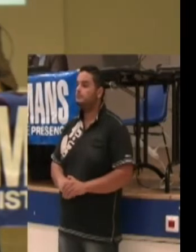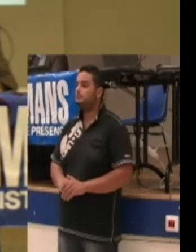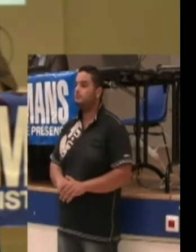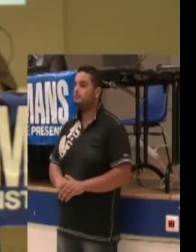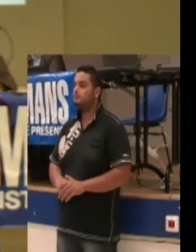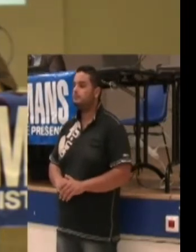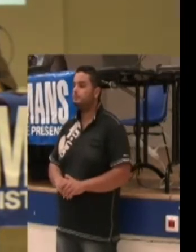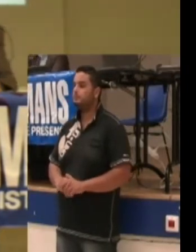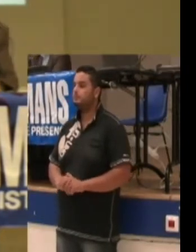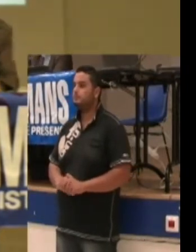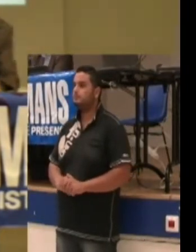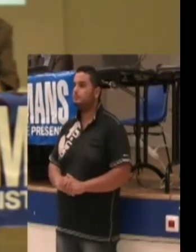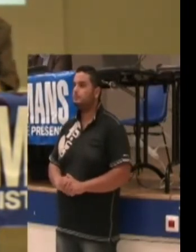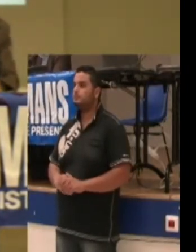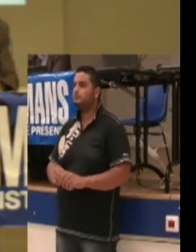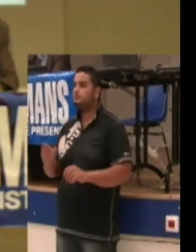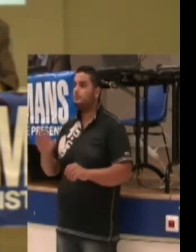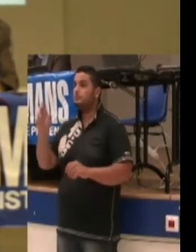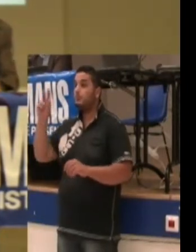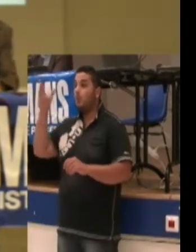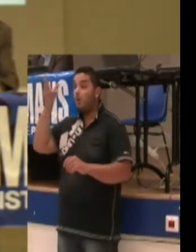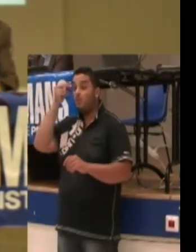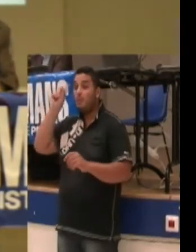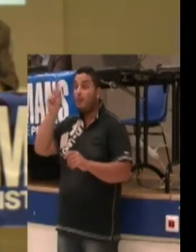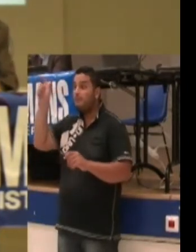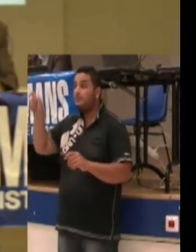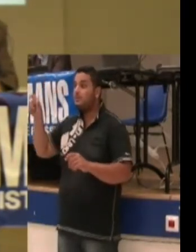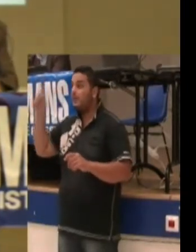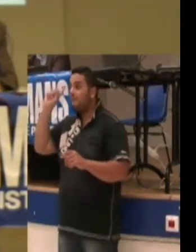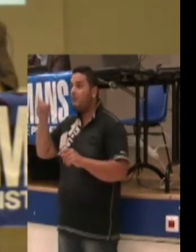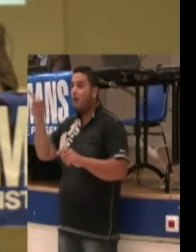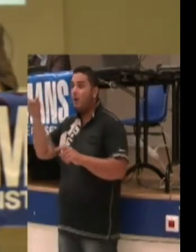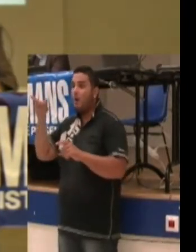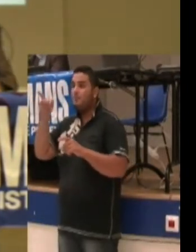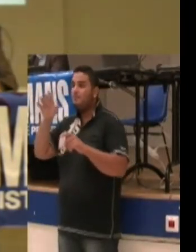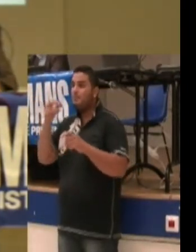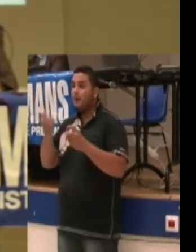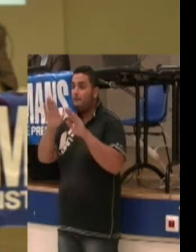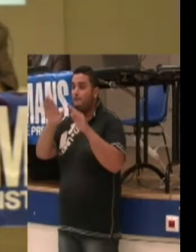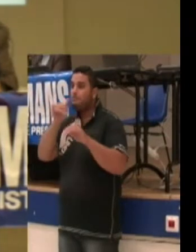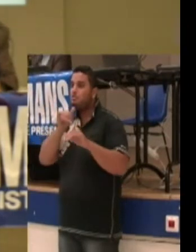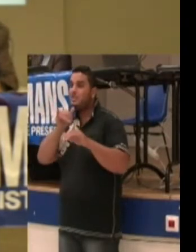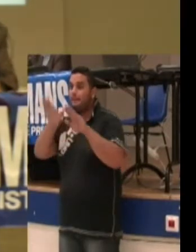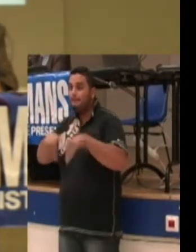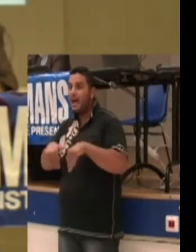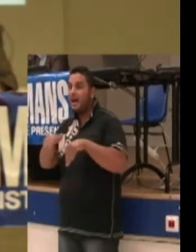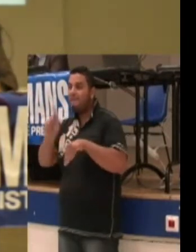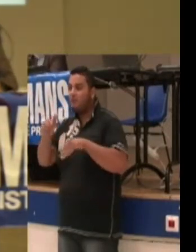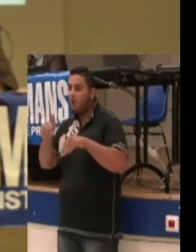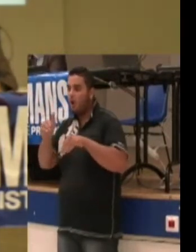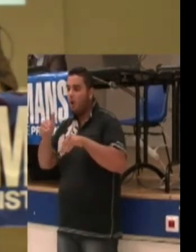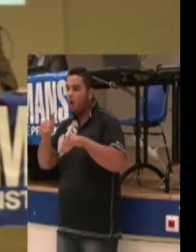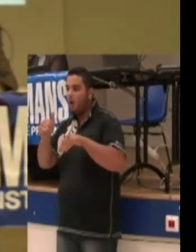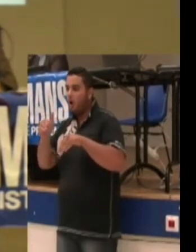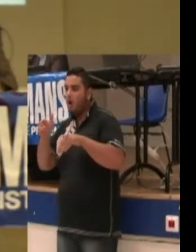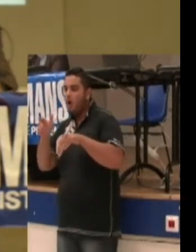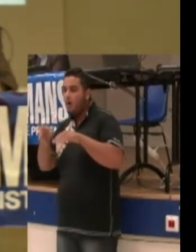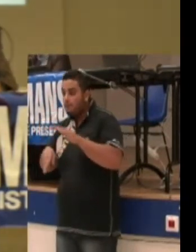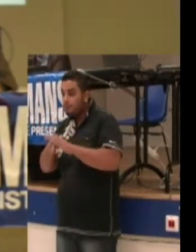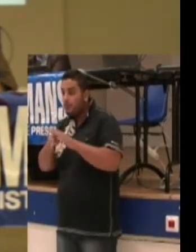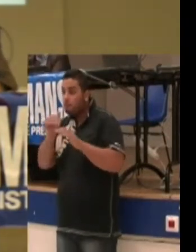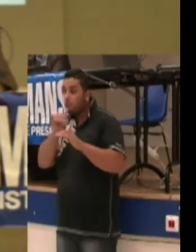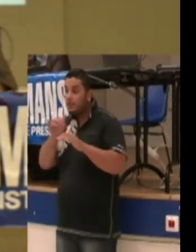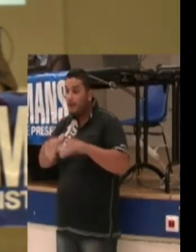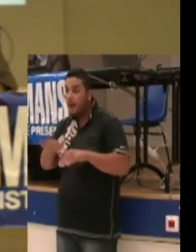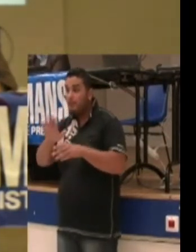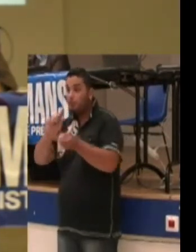pas. Il ne comprendra pas qu'on doit repousser le petit mal, le grand mal, par un petit mal, par exemple. C'est les deux, c'est mal. Mais bon, le